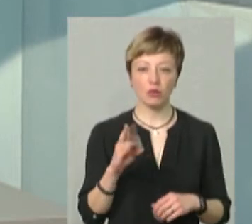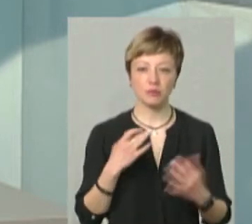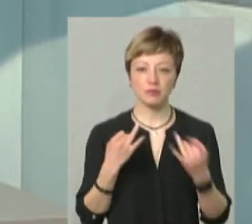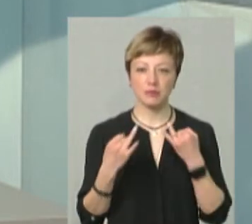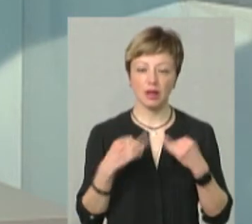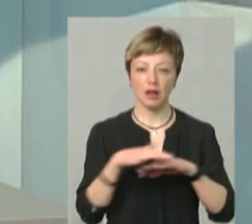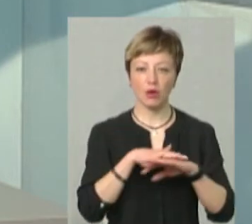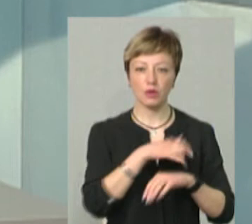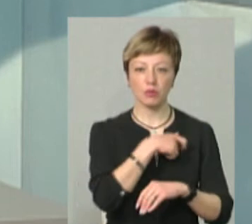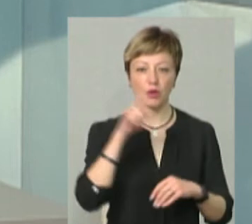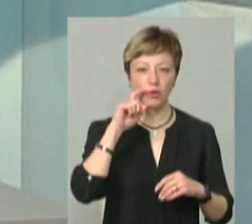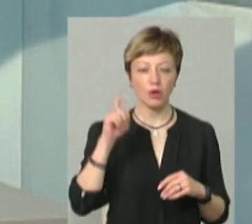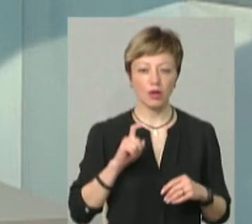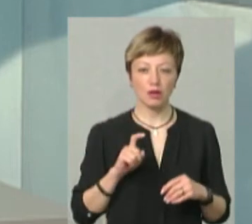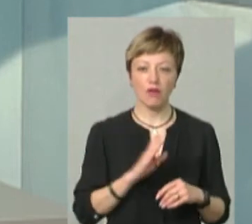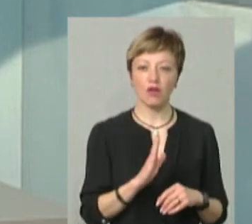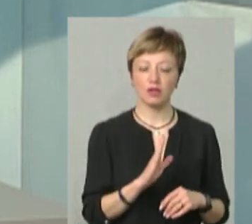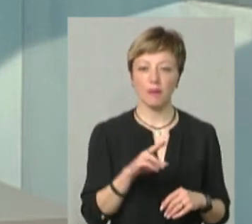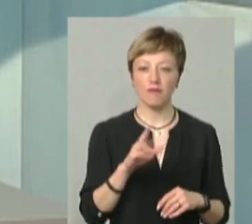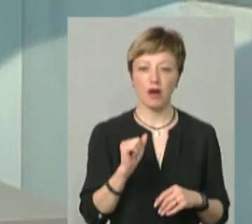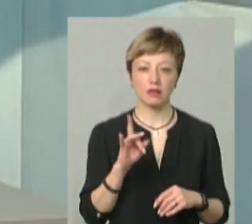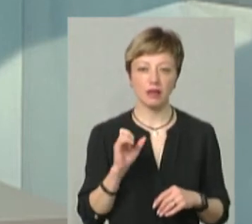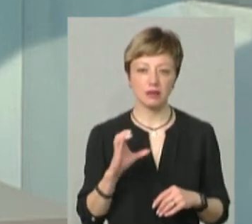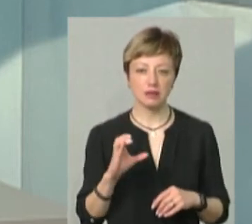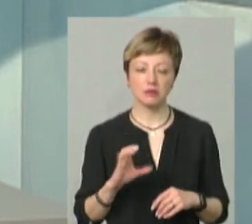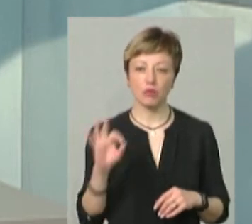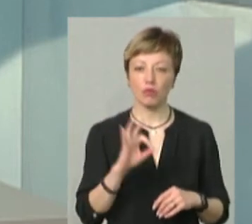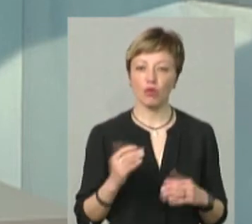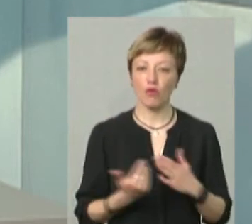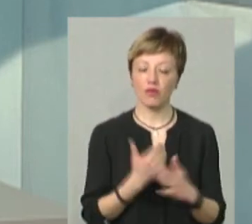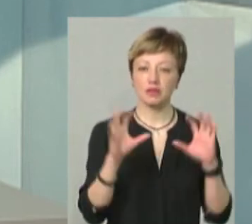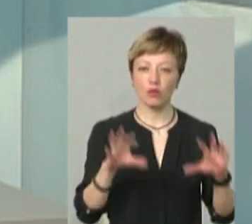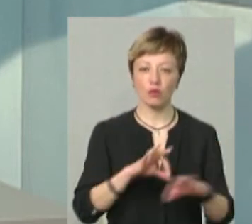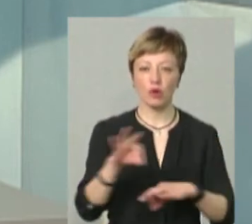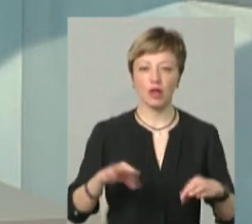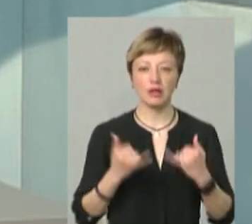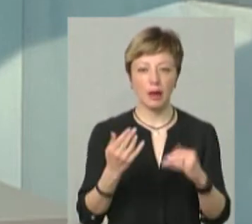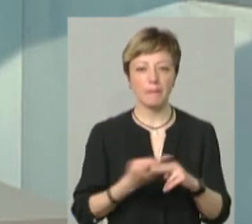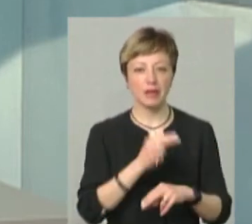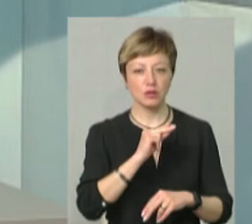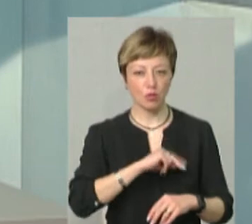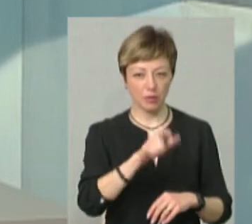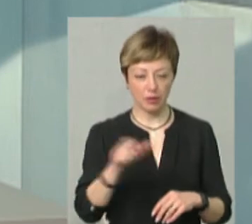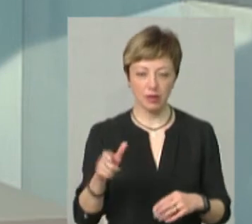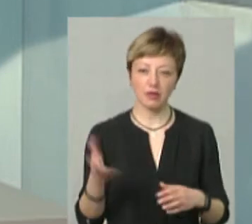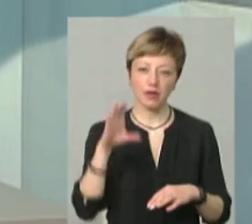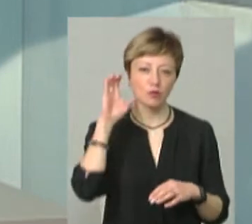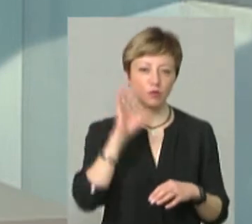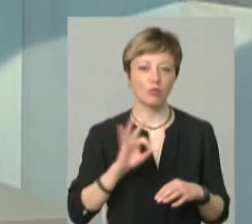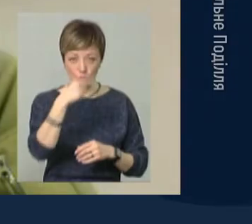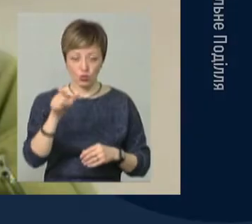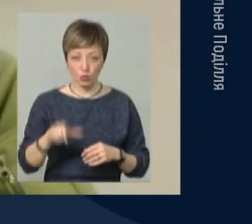поспілкувалася з народним депутатом України Володимиром Ватросом про новий законопроект для безробітних. Давайте послухаємо, про що